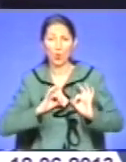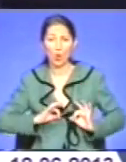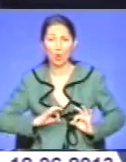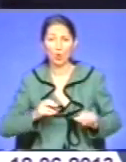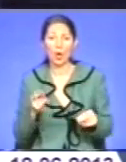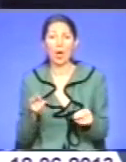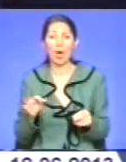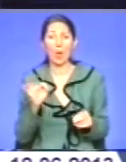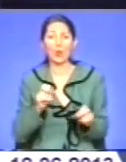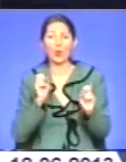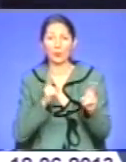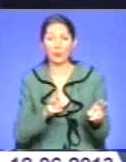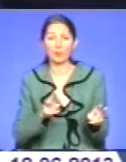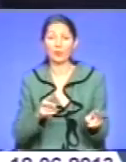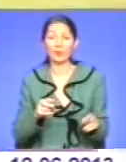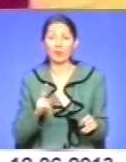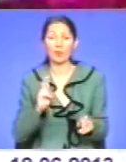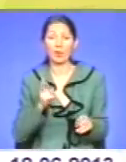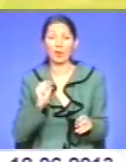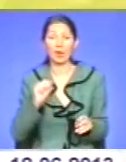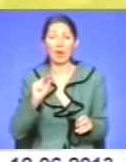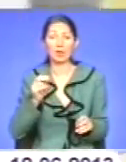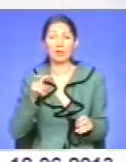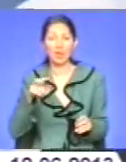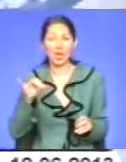атракціонів Тернополя у наступних випусках.